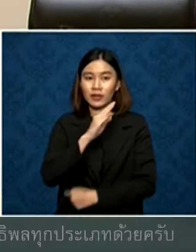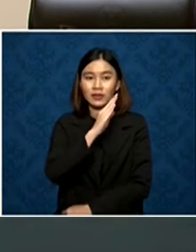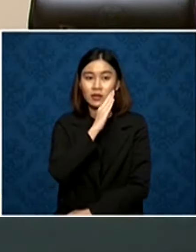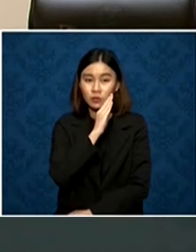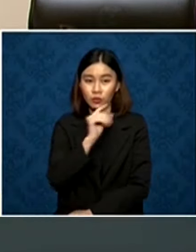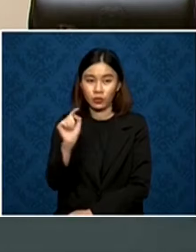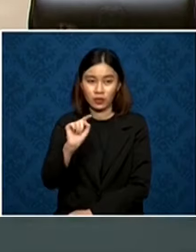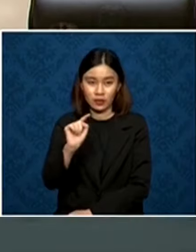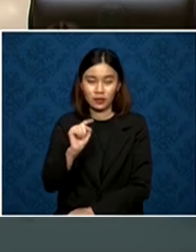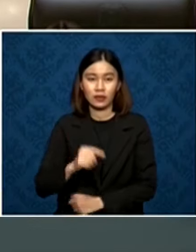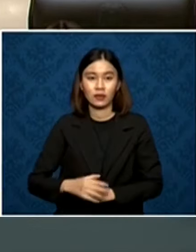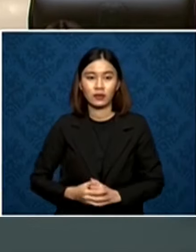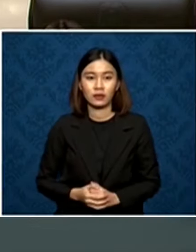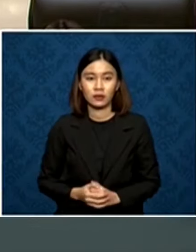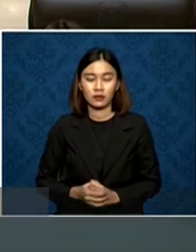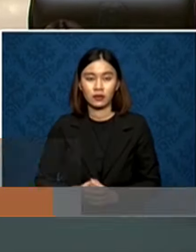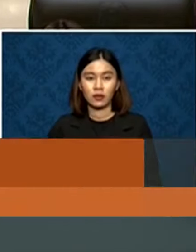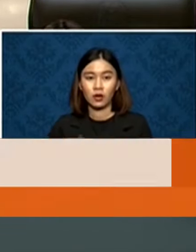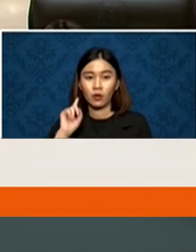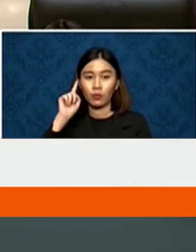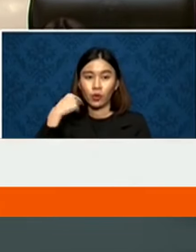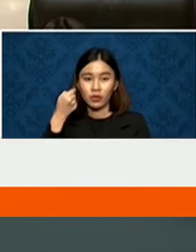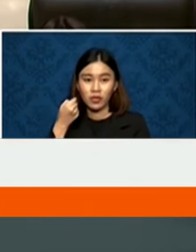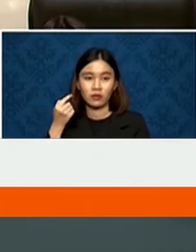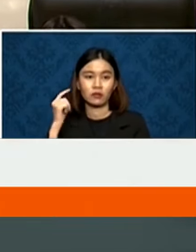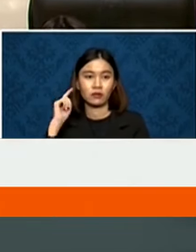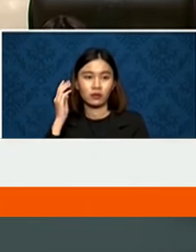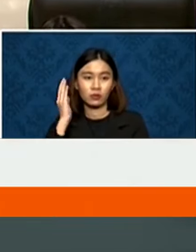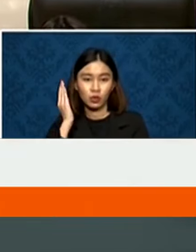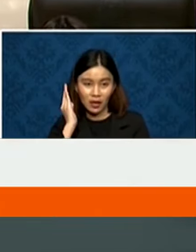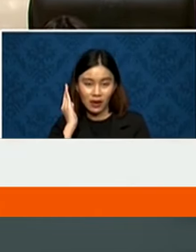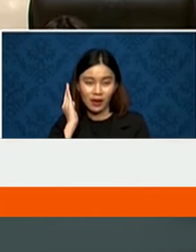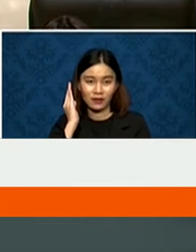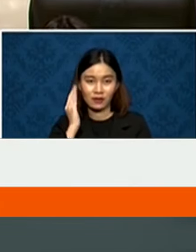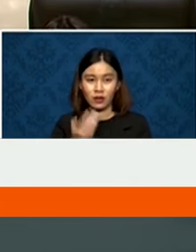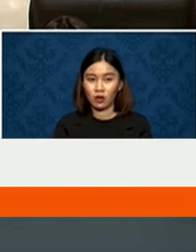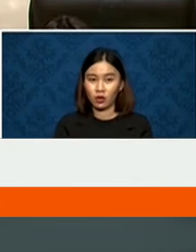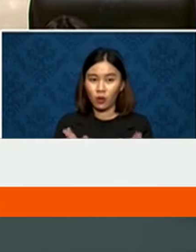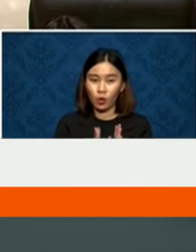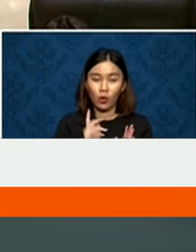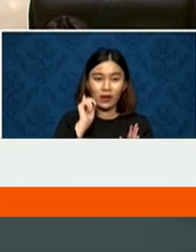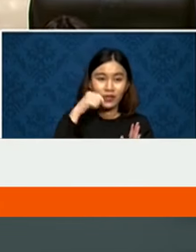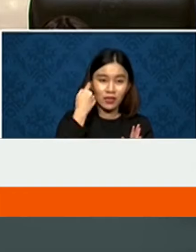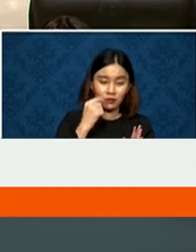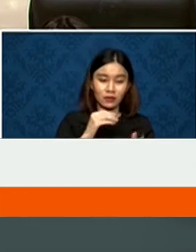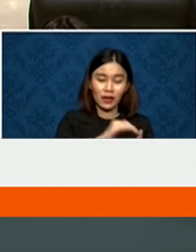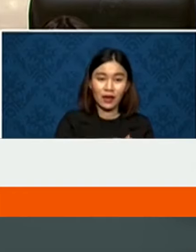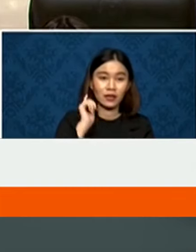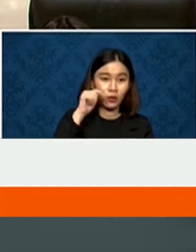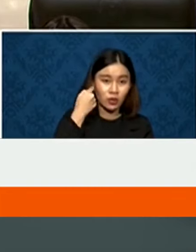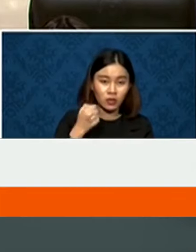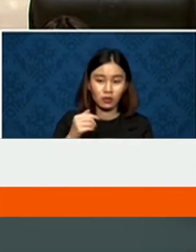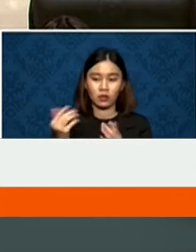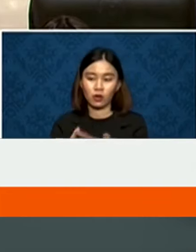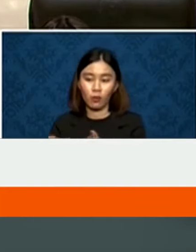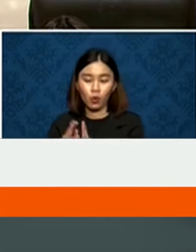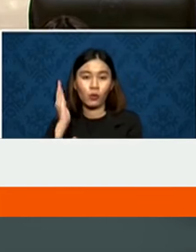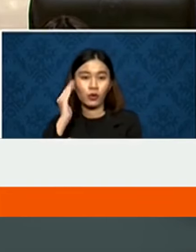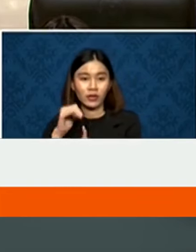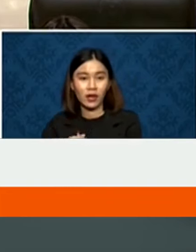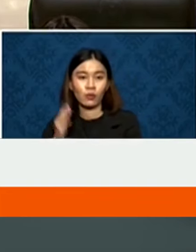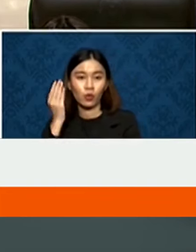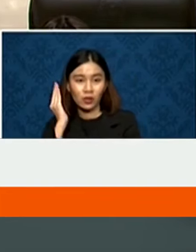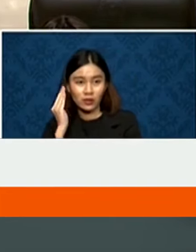ใดๆเองก็ตามนะคะหญิงๆชายชายครอบครอบครัวหญิงๆครอบครัวชายชาย